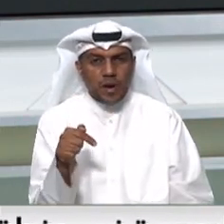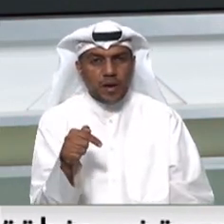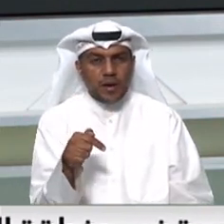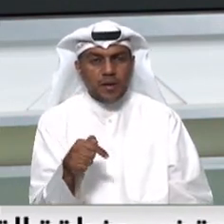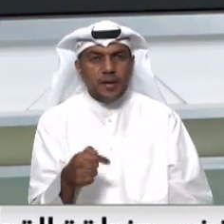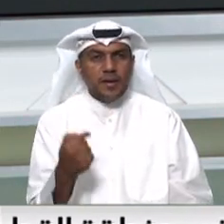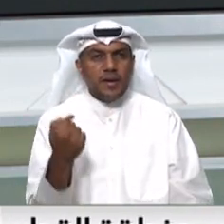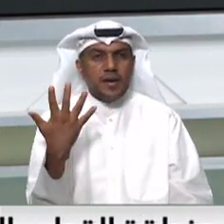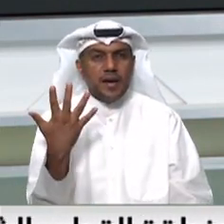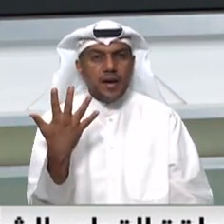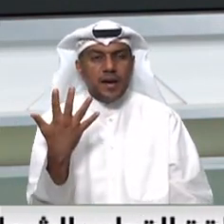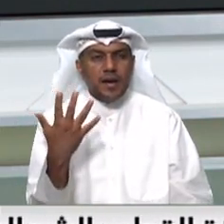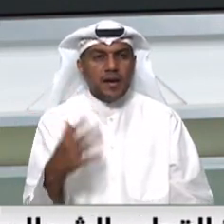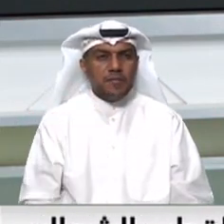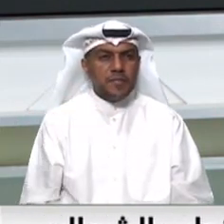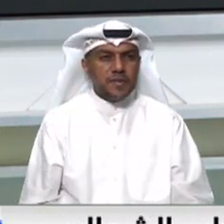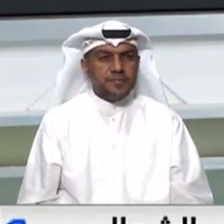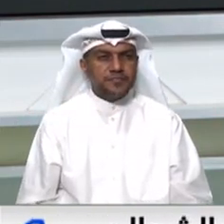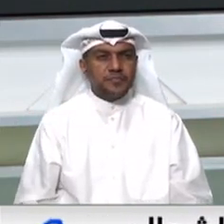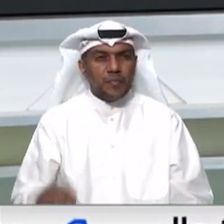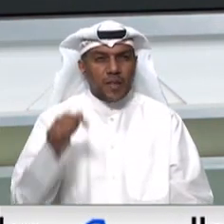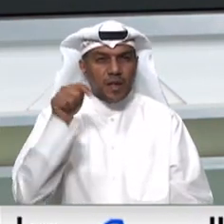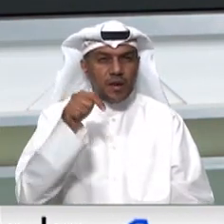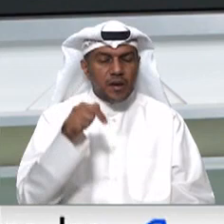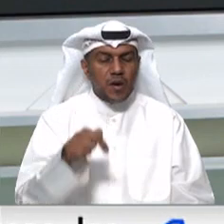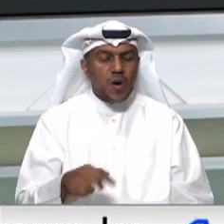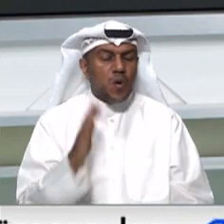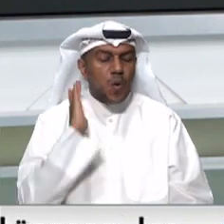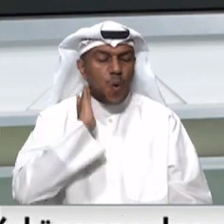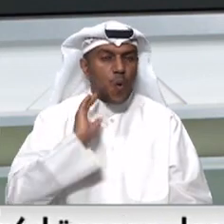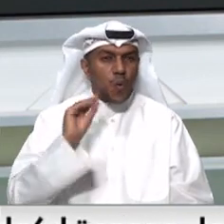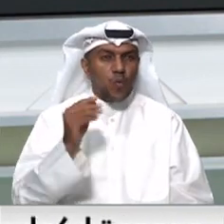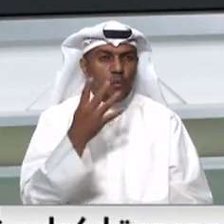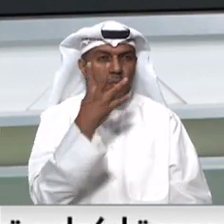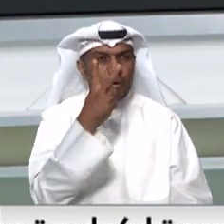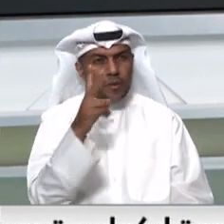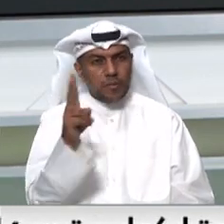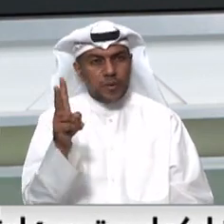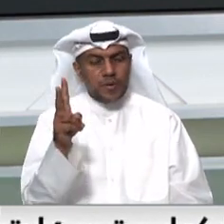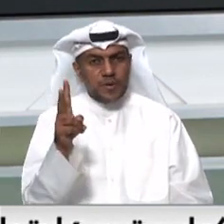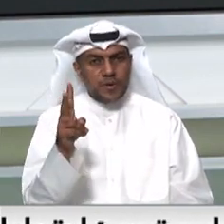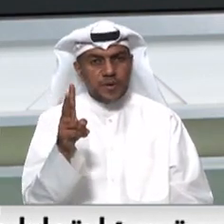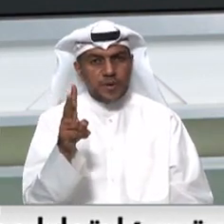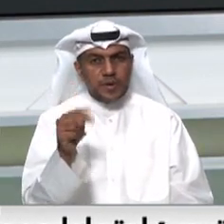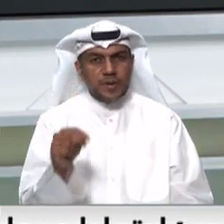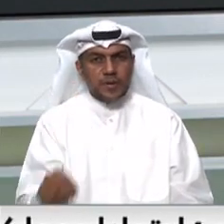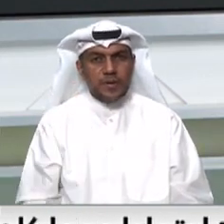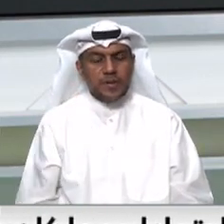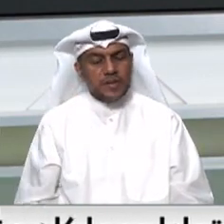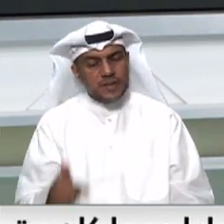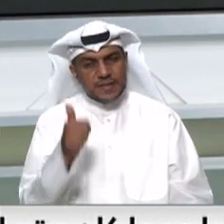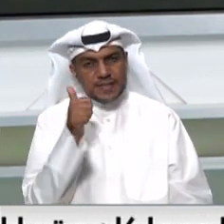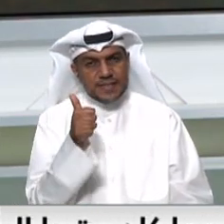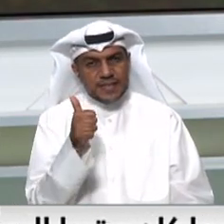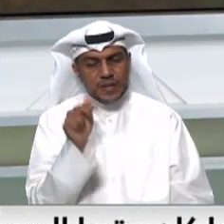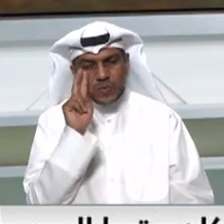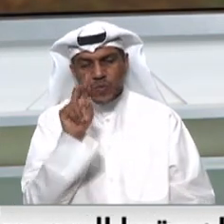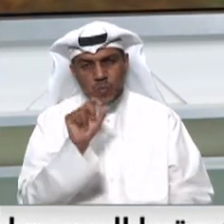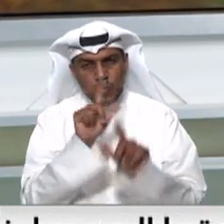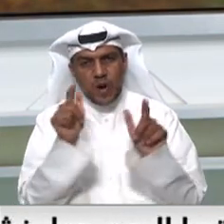الكويت وضواحيها 39 درجة مئوية، الرطوبة النسبية 24%، الرؤية الأفقية جيدة تتجاوز 10